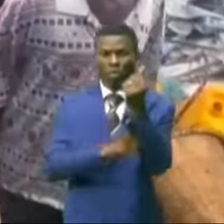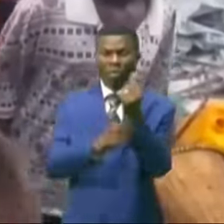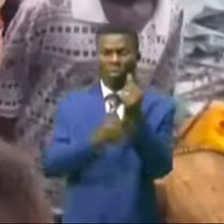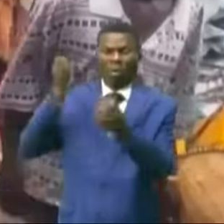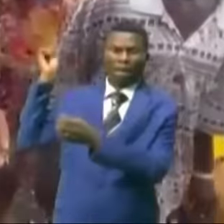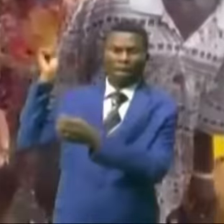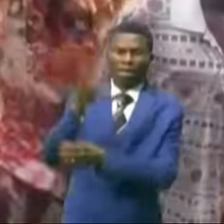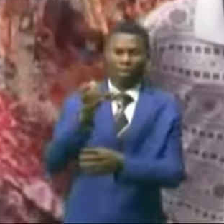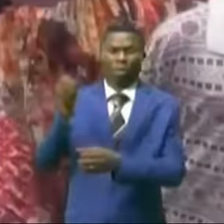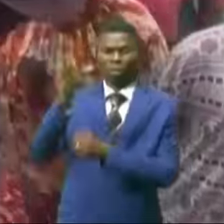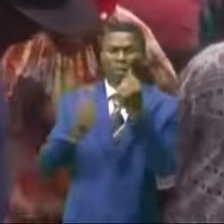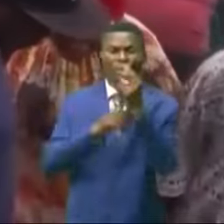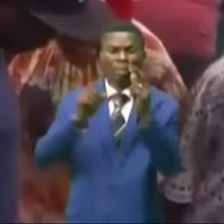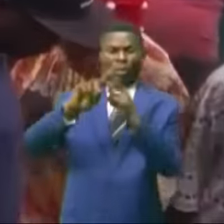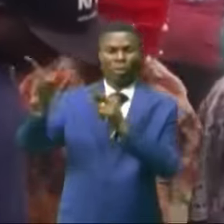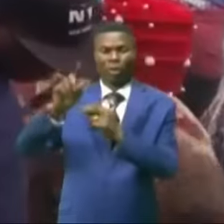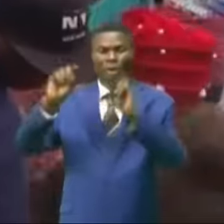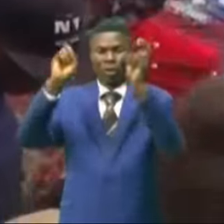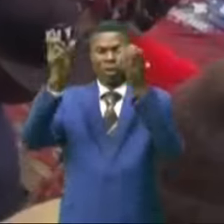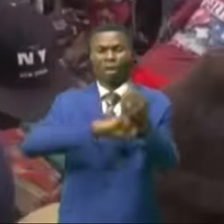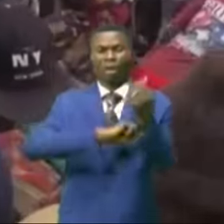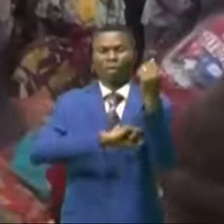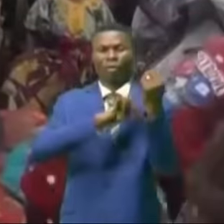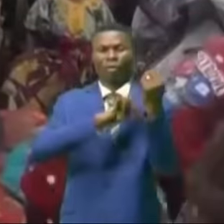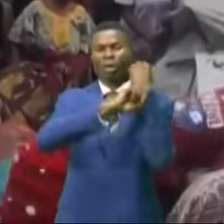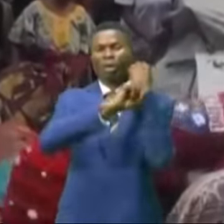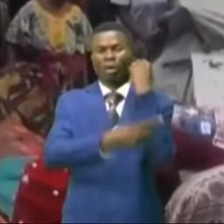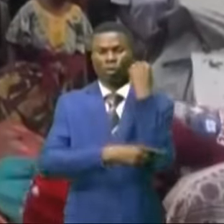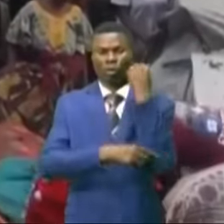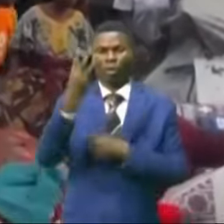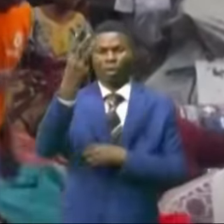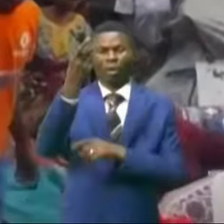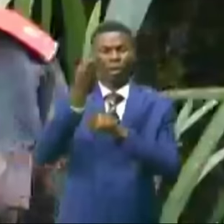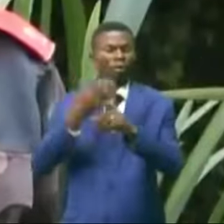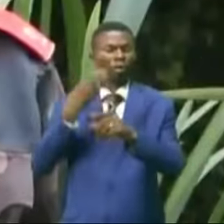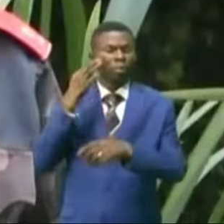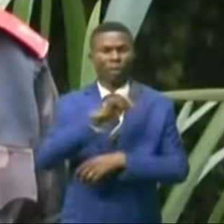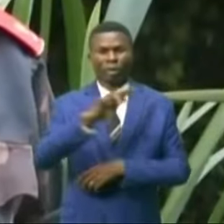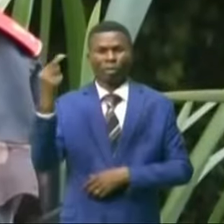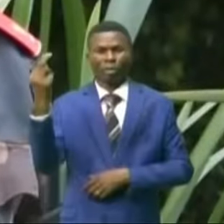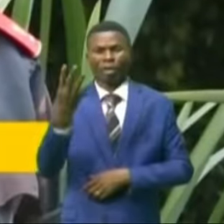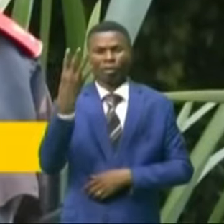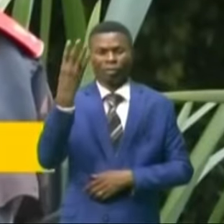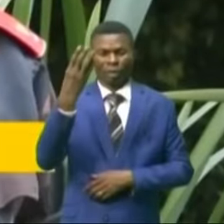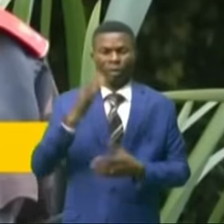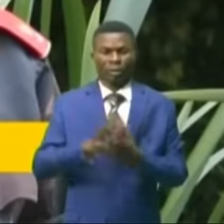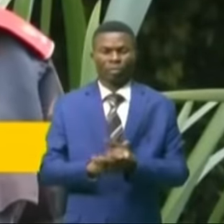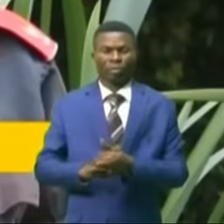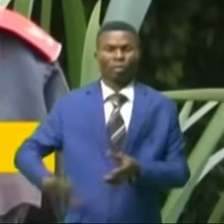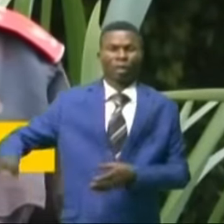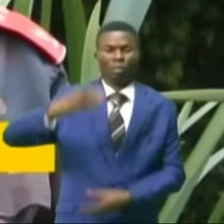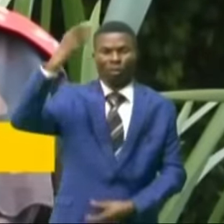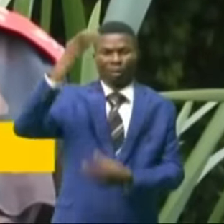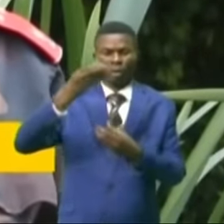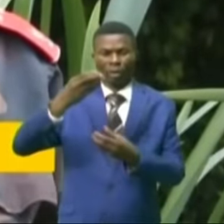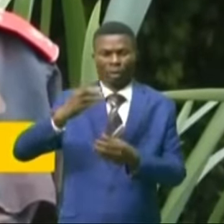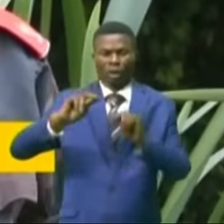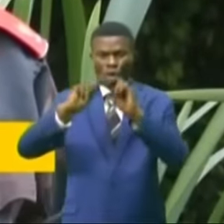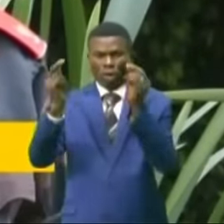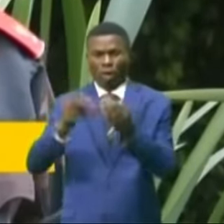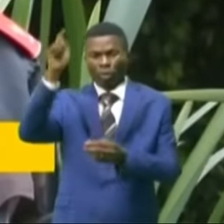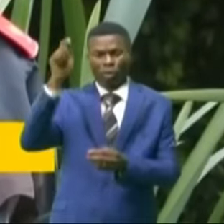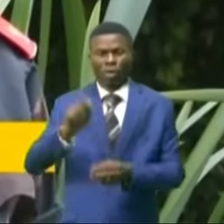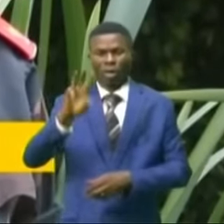un camp des déplacés à Goma le 3 mai 2024, explique le gouverneur du Nord Kivu. Les Rwandais et leurs supplétifs